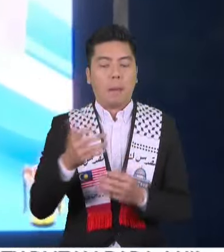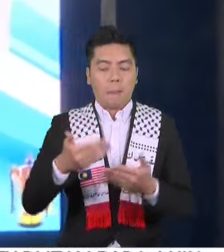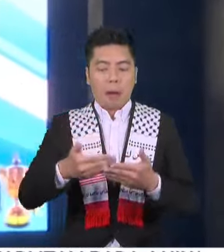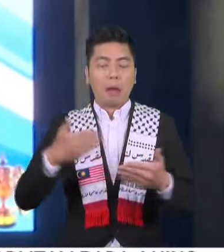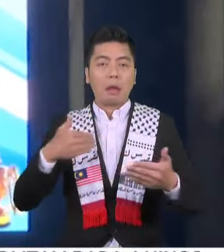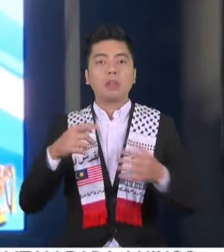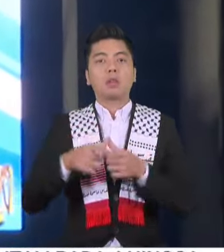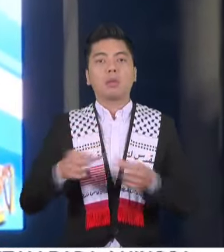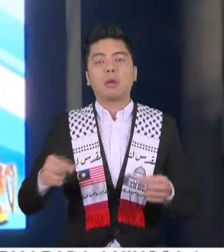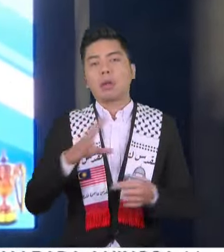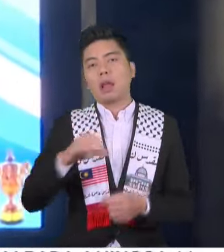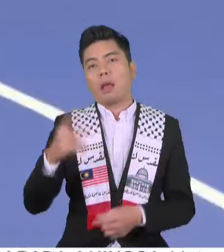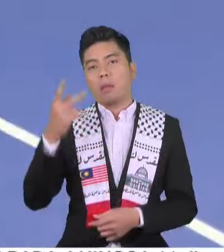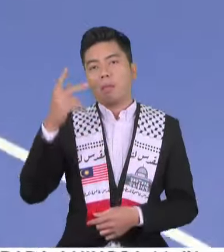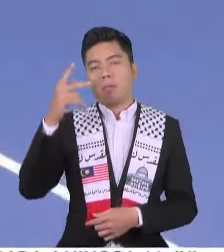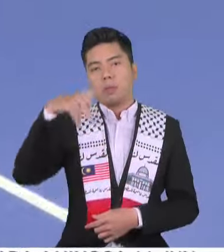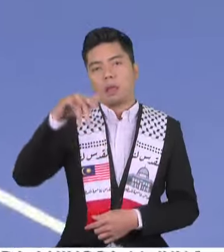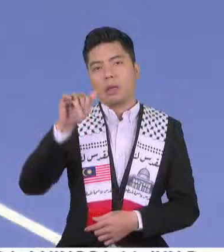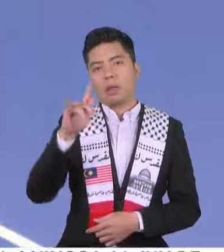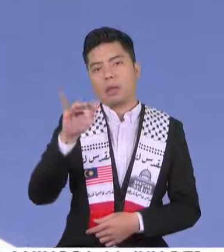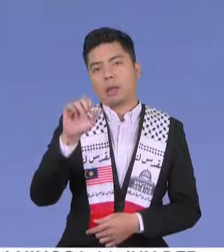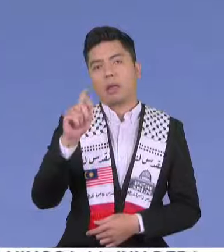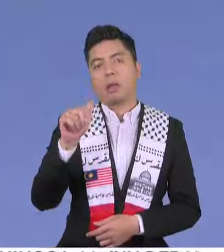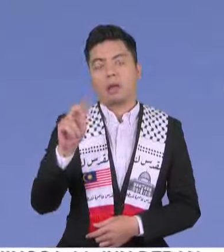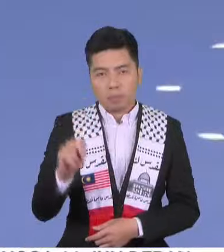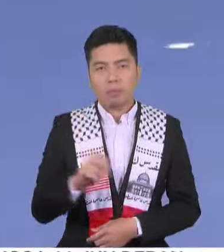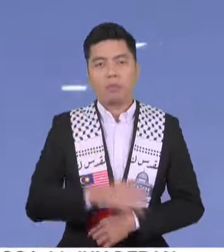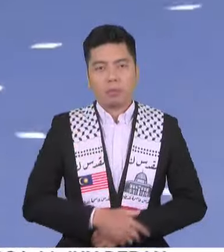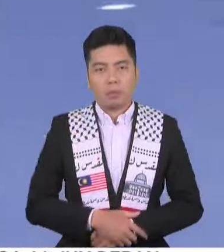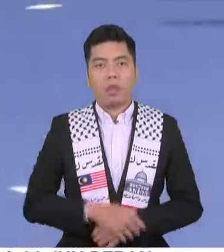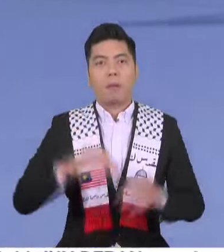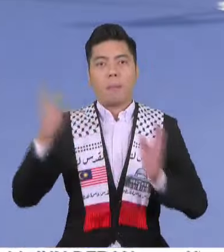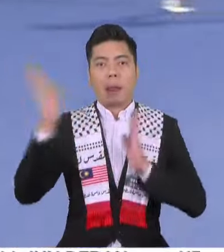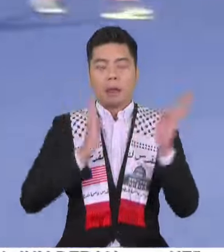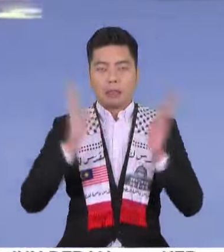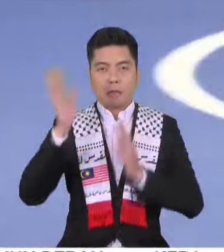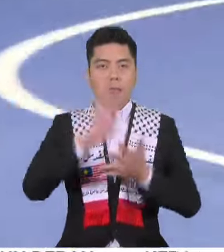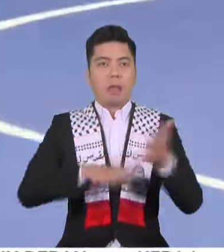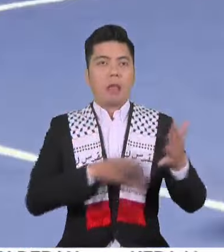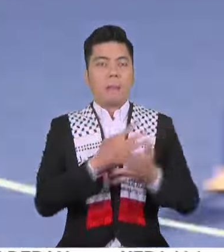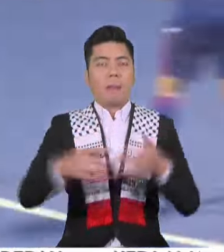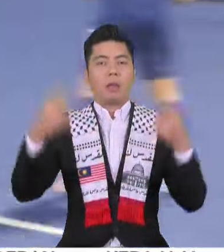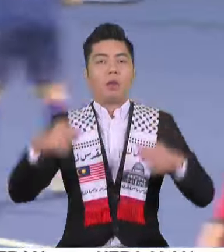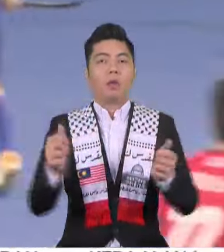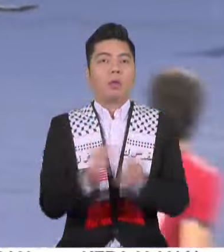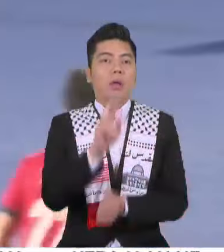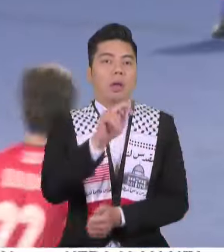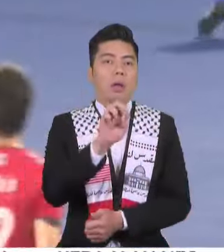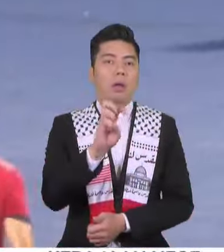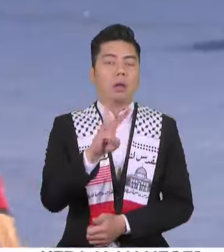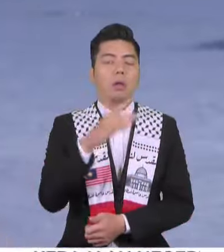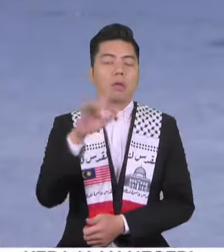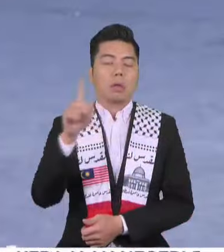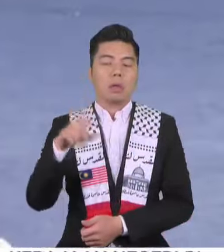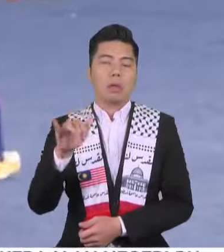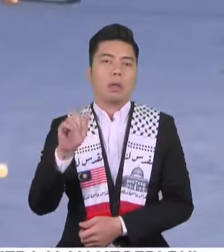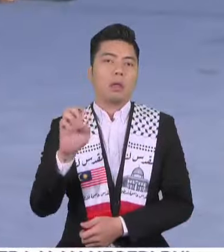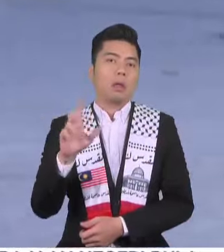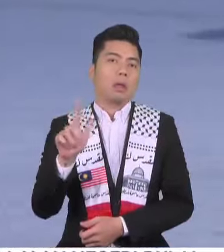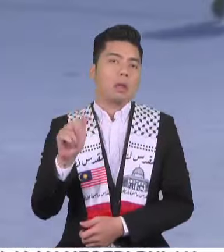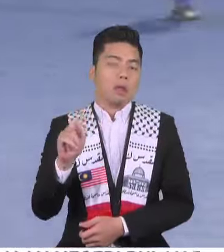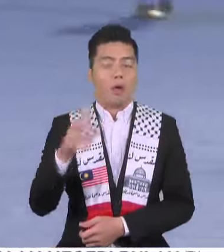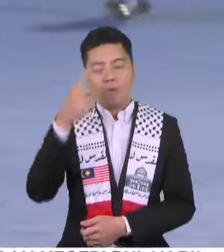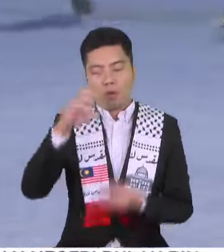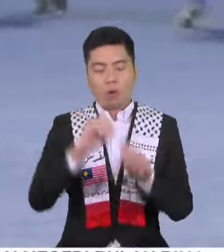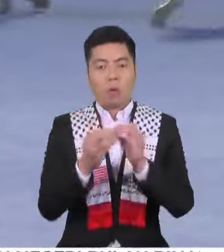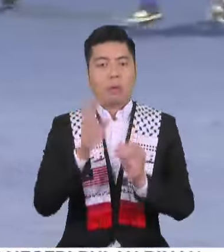belakang Jepun dan Pakistan. Hari ini Malaysia dijadual menentang New Zealand pada perlawanan penentuan tempat ketiga dan keempat.